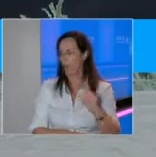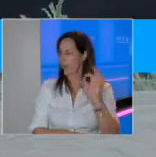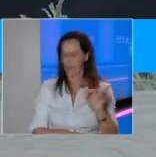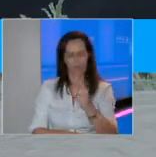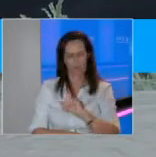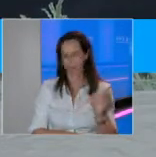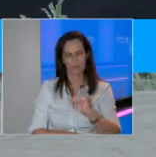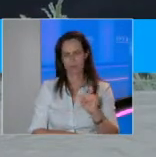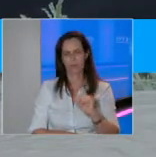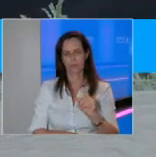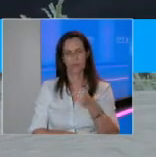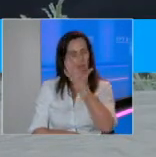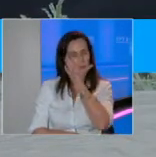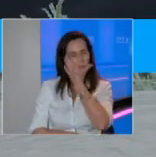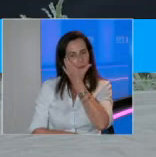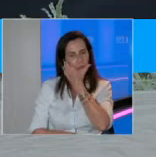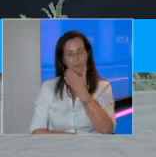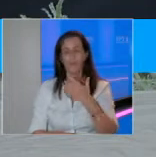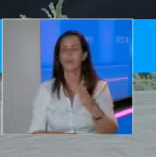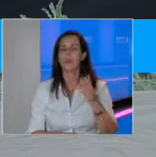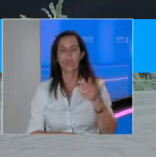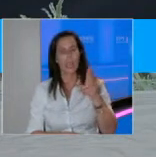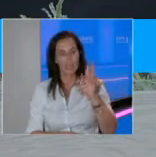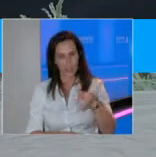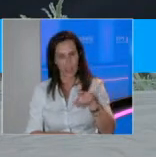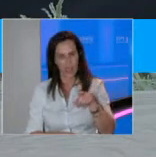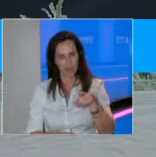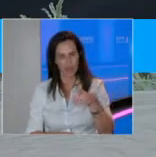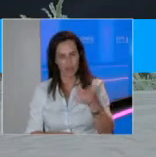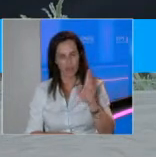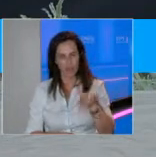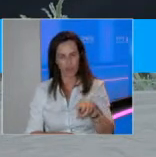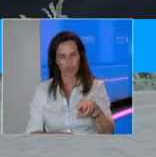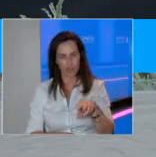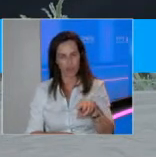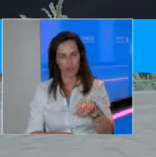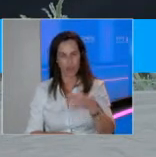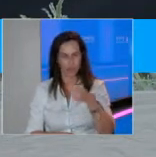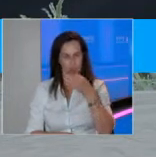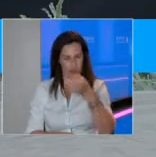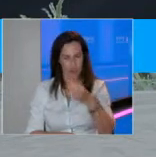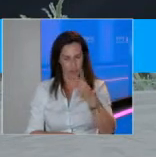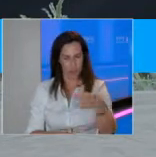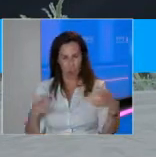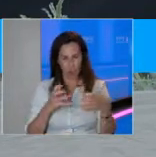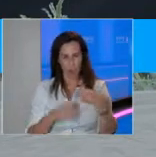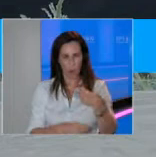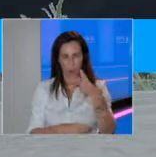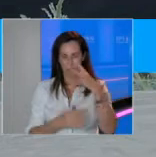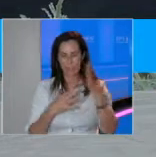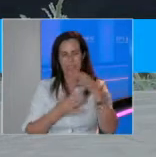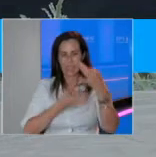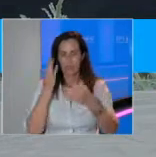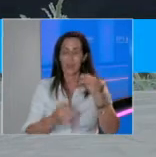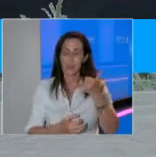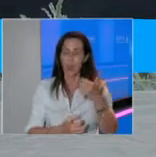הוא לא יחליט לדיור. או שהוא ירגיש שאין התכנות. יש לגוש הזה כולו בכלל התכנות? אני שואל אם יש לגוש הזה בכלל, כשאנחנו רואים את הסקרים.